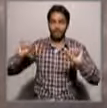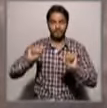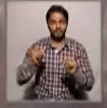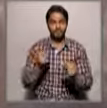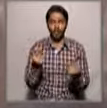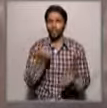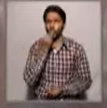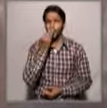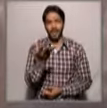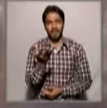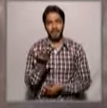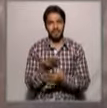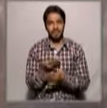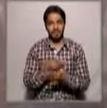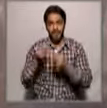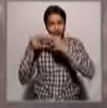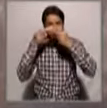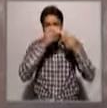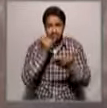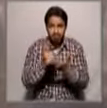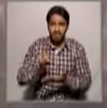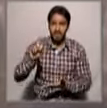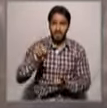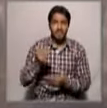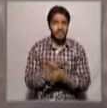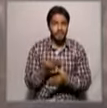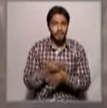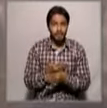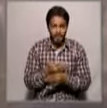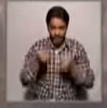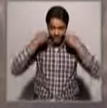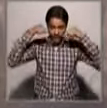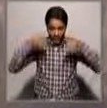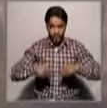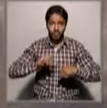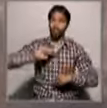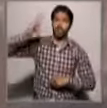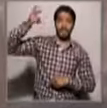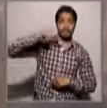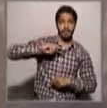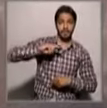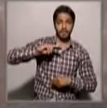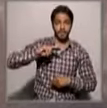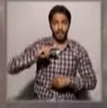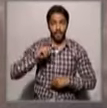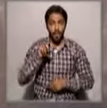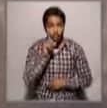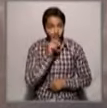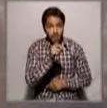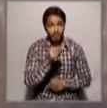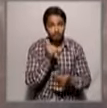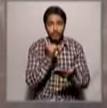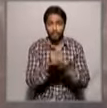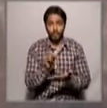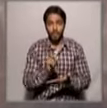راضية عنها، هذا كلام غير صحيح. عالم الغيب غير عالم الشهادة، هي الآن في عالم الغيب ولا تملك من الأمر شيئا،